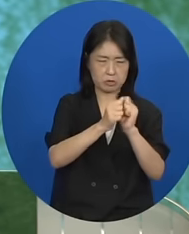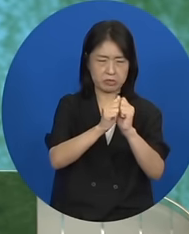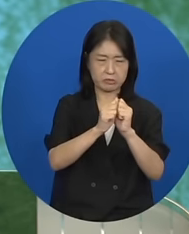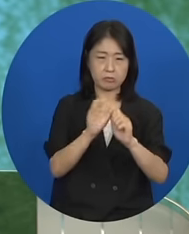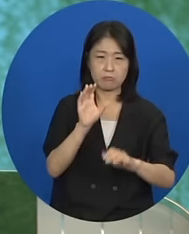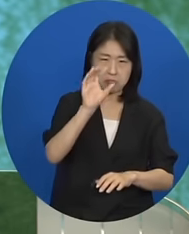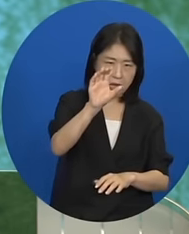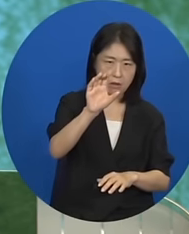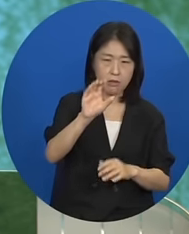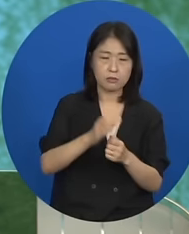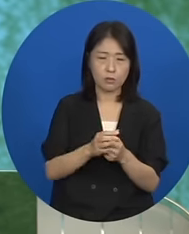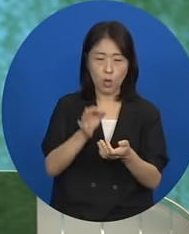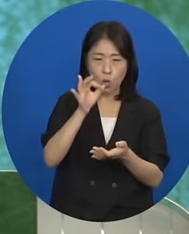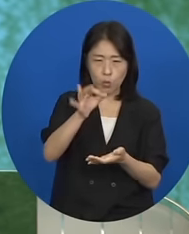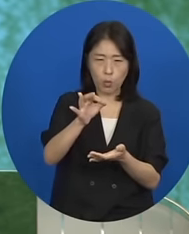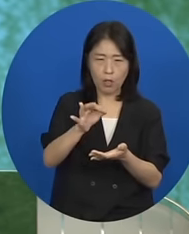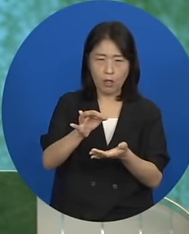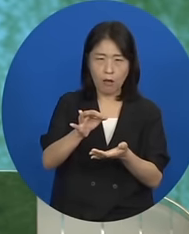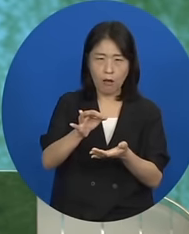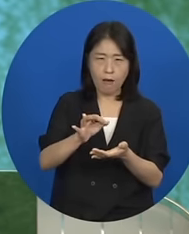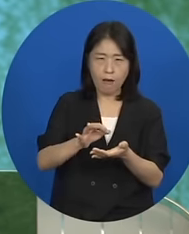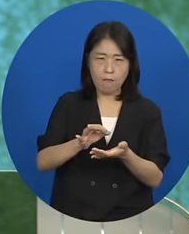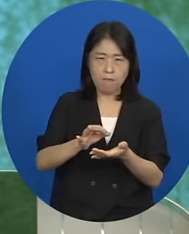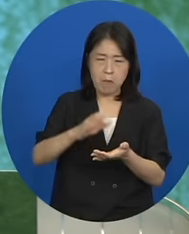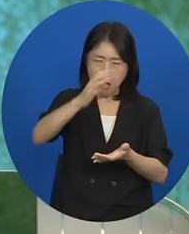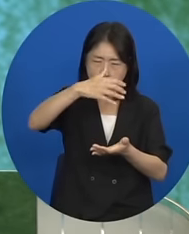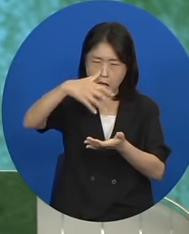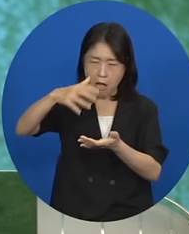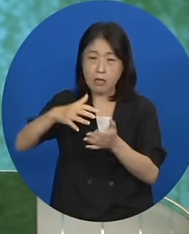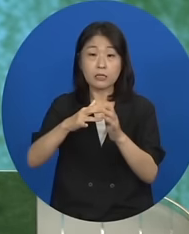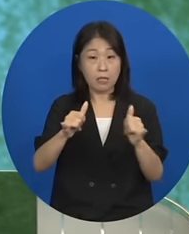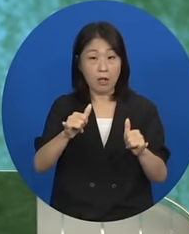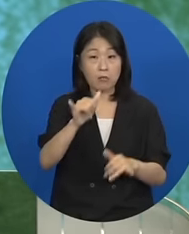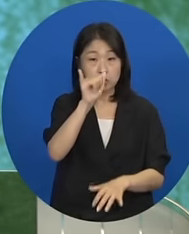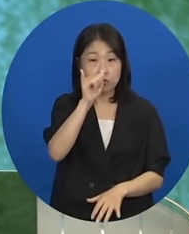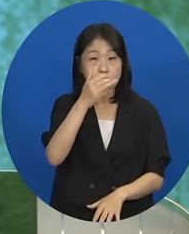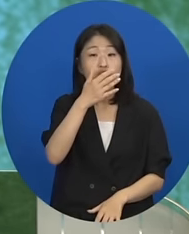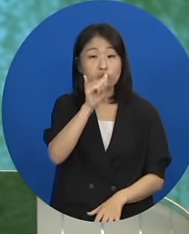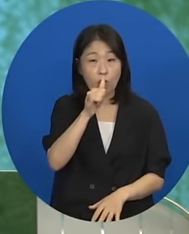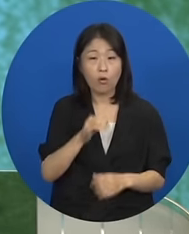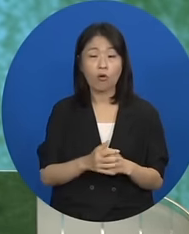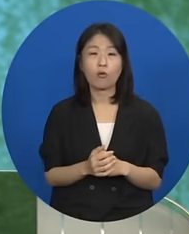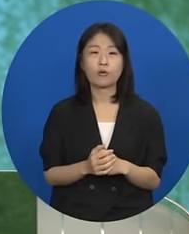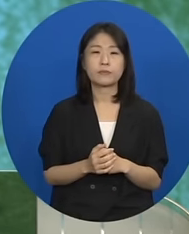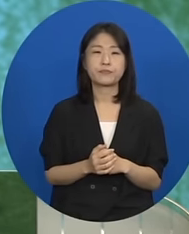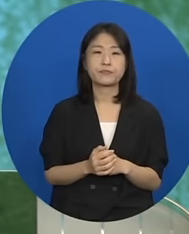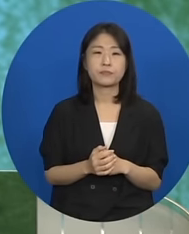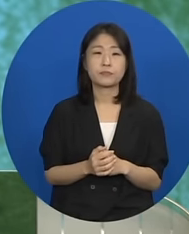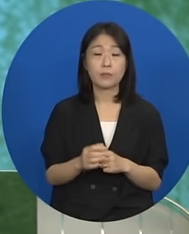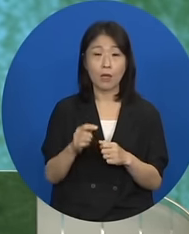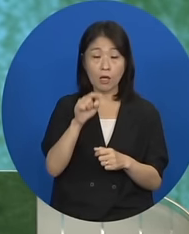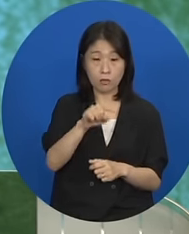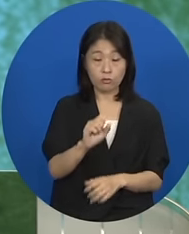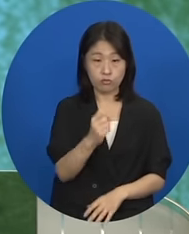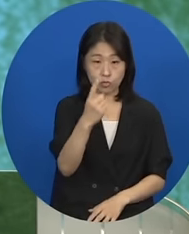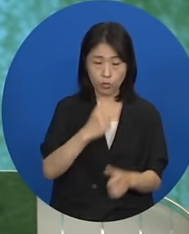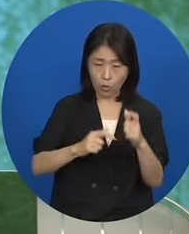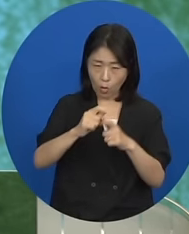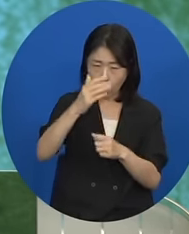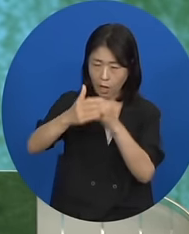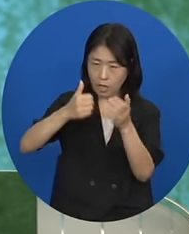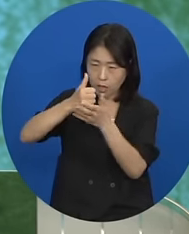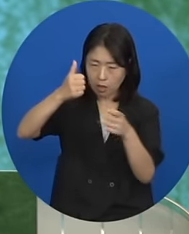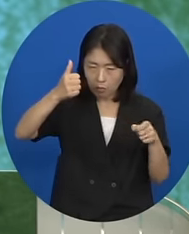재정적으로 넉넉하게 되신 분이 계실 거예요 자 그래서 하나님께 더 나아가게 되고 무릎꿇게 되셨습니까